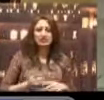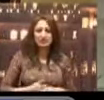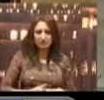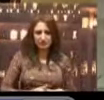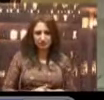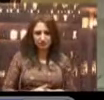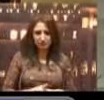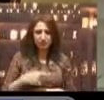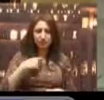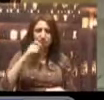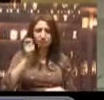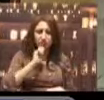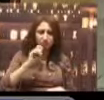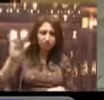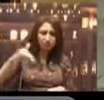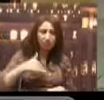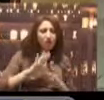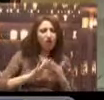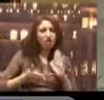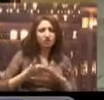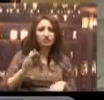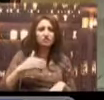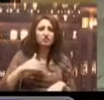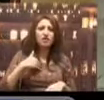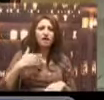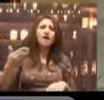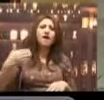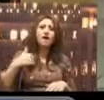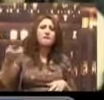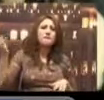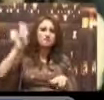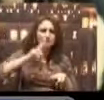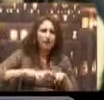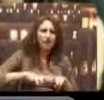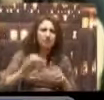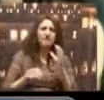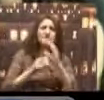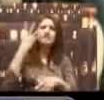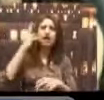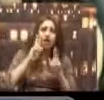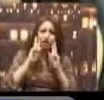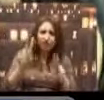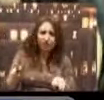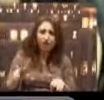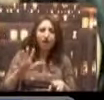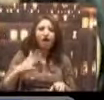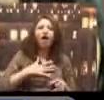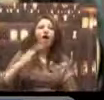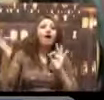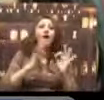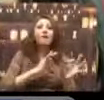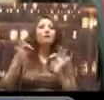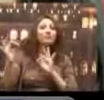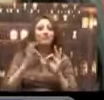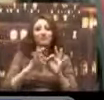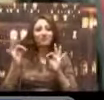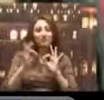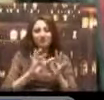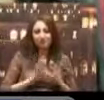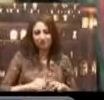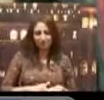اللي عملت معايا حوار وخلاص. بعد فتره اتقابلنا صدفه، ومن يومها بقى ما سبتهاش يعني.